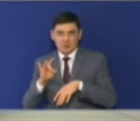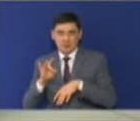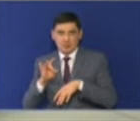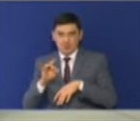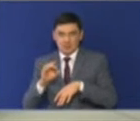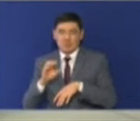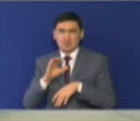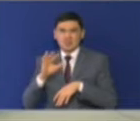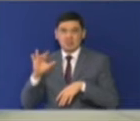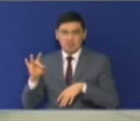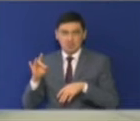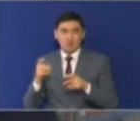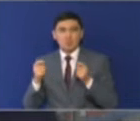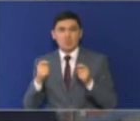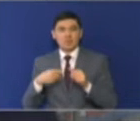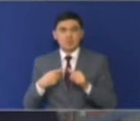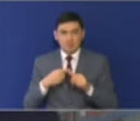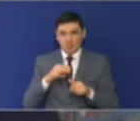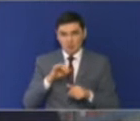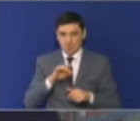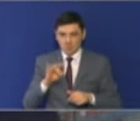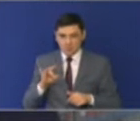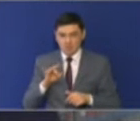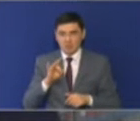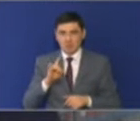Федерации Турар Рыскулов.